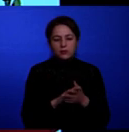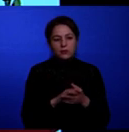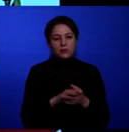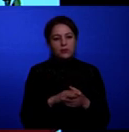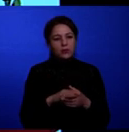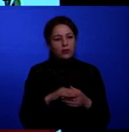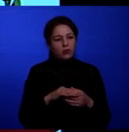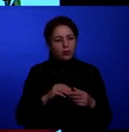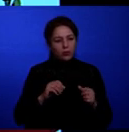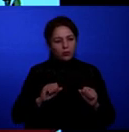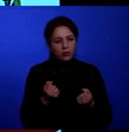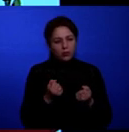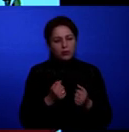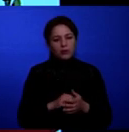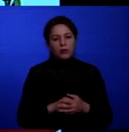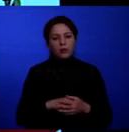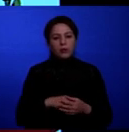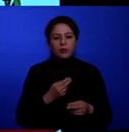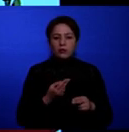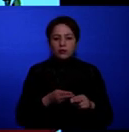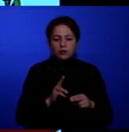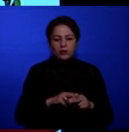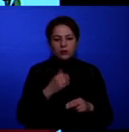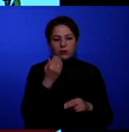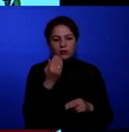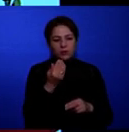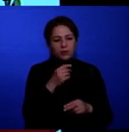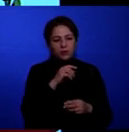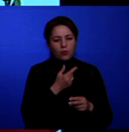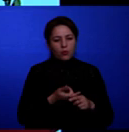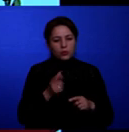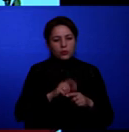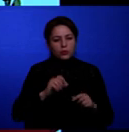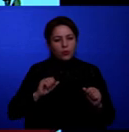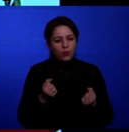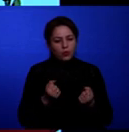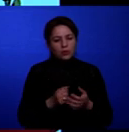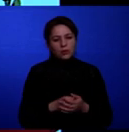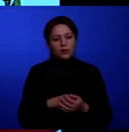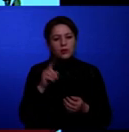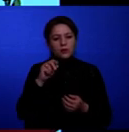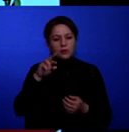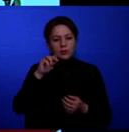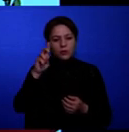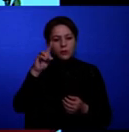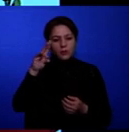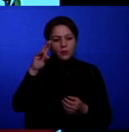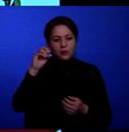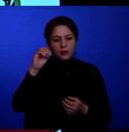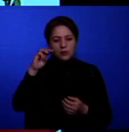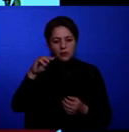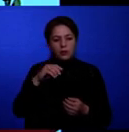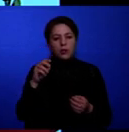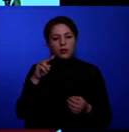мерзнет это значит ей очень холодно все эти слова зябнет дрожит